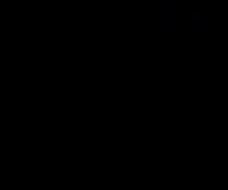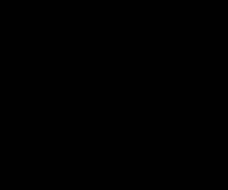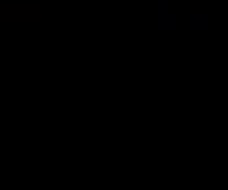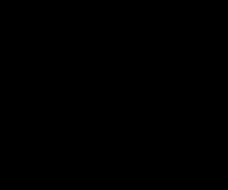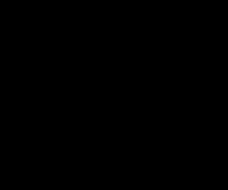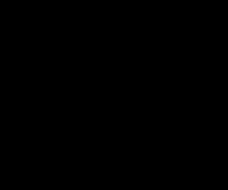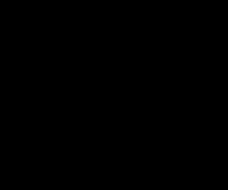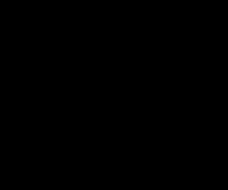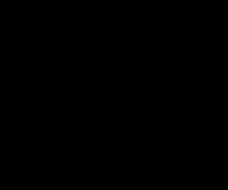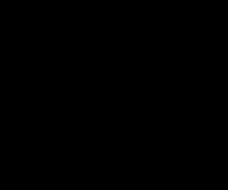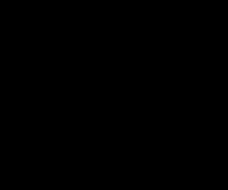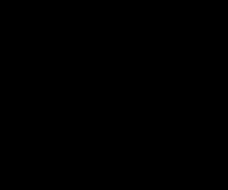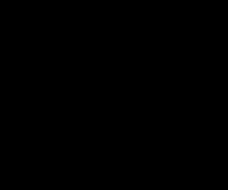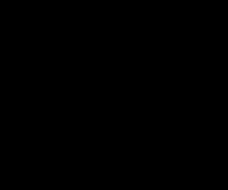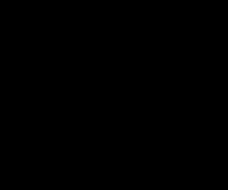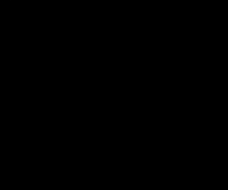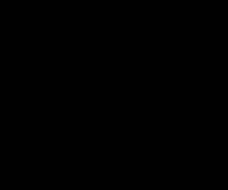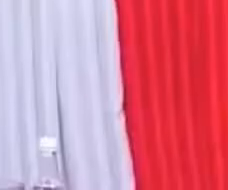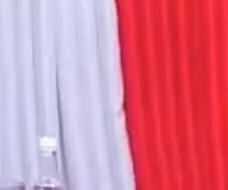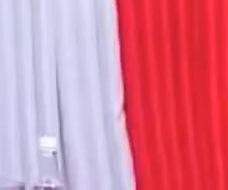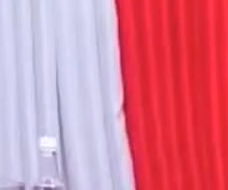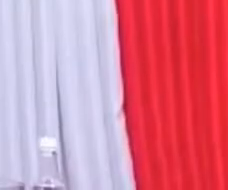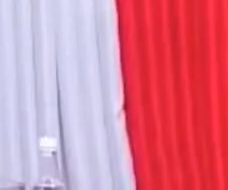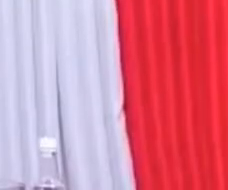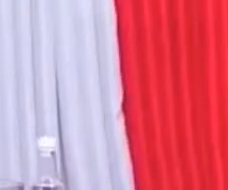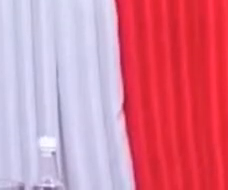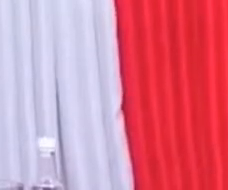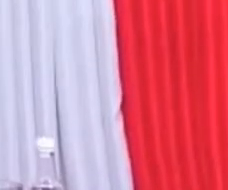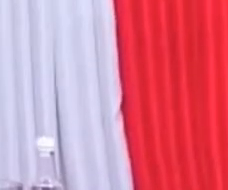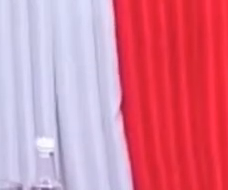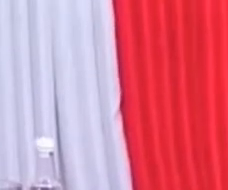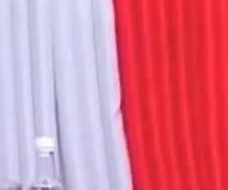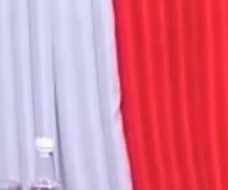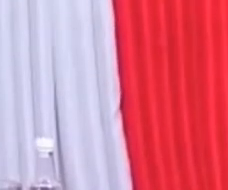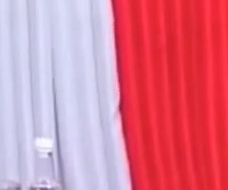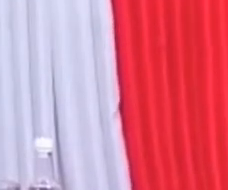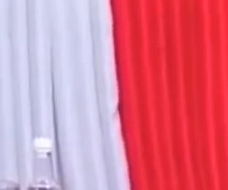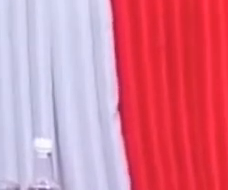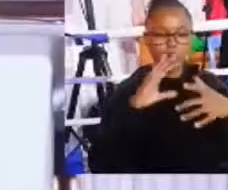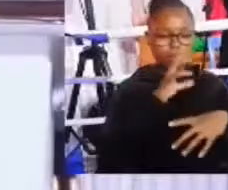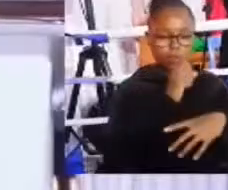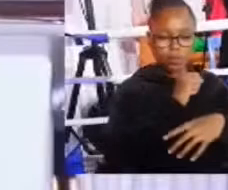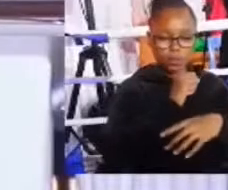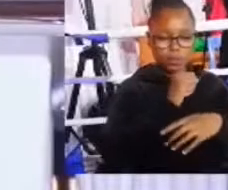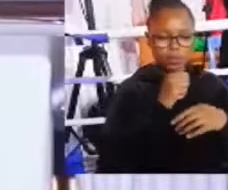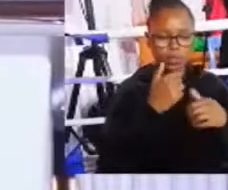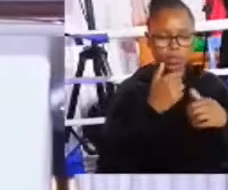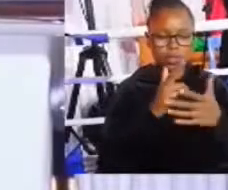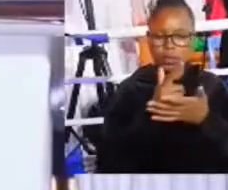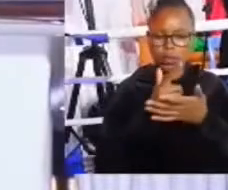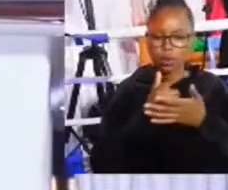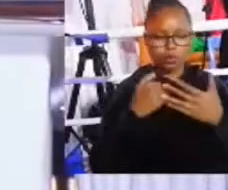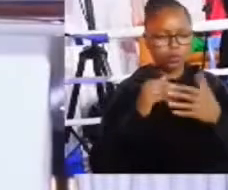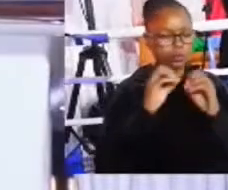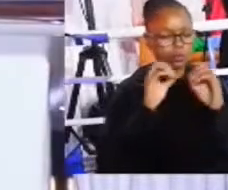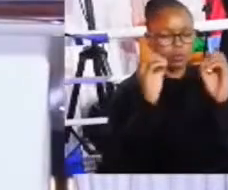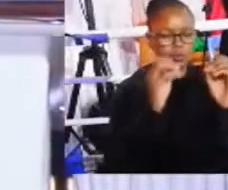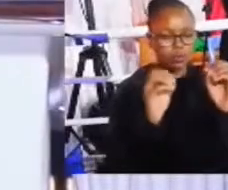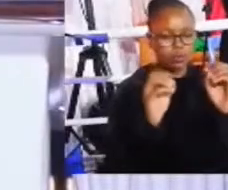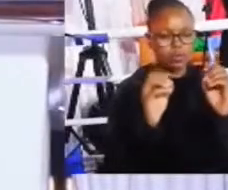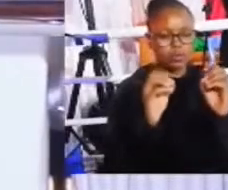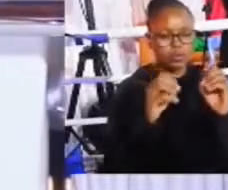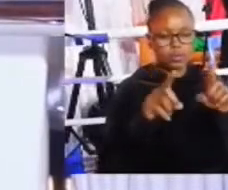Marurui. Nikuwa kuina igogona inenere ya mandiri prayers. Dile ya uharere ilio nedu katashia gai Bishop John Githire na